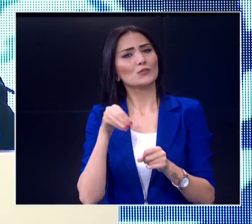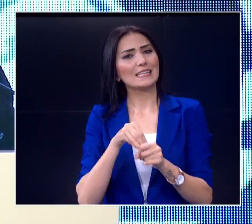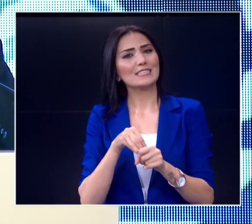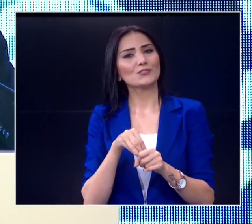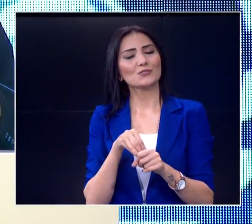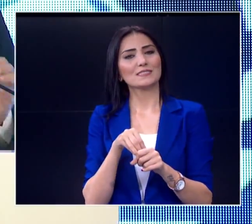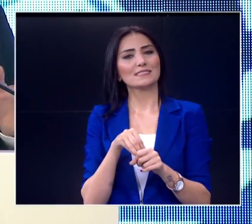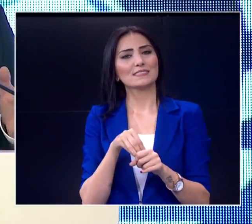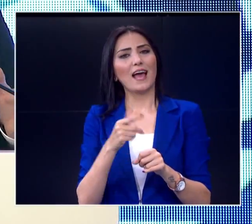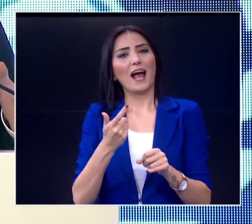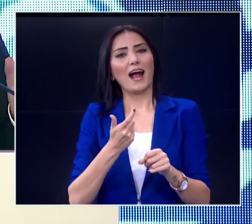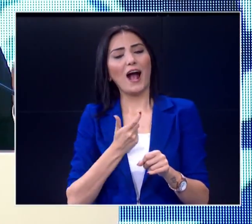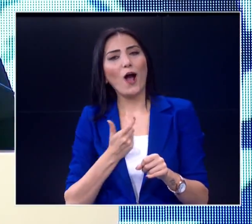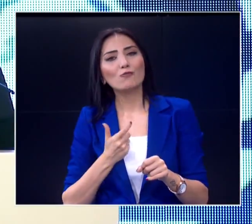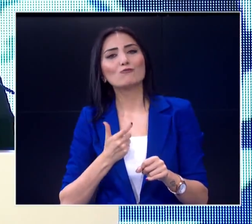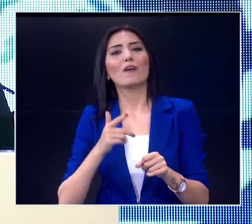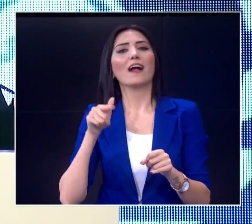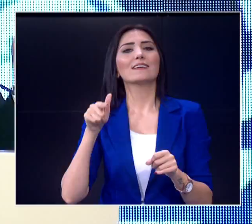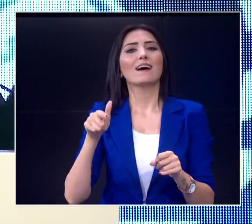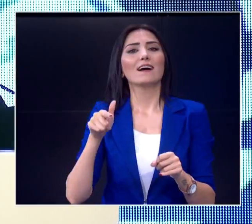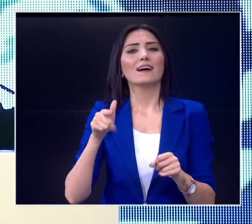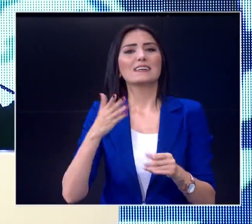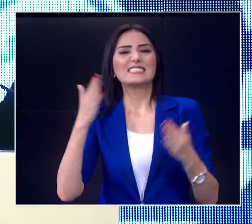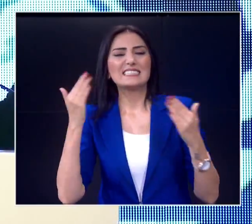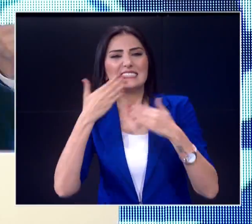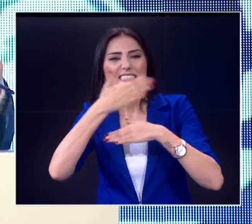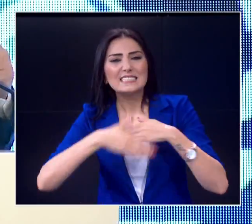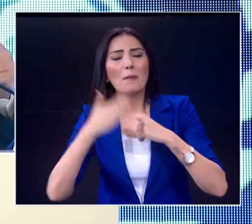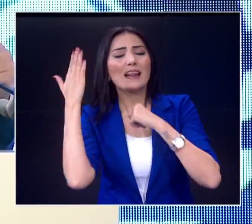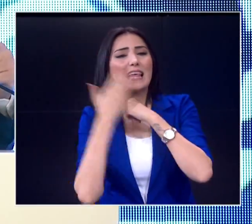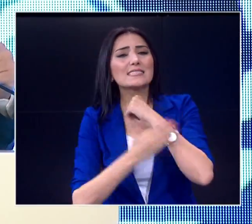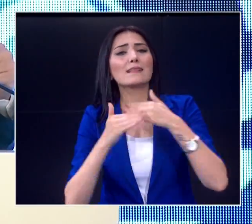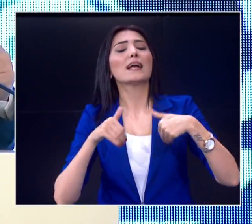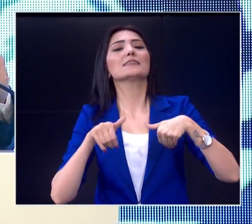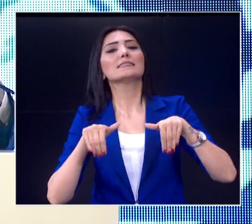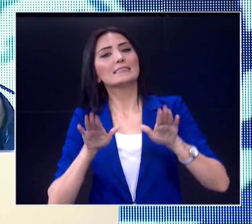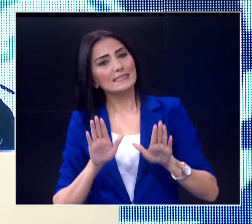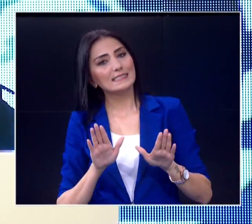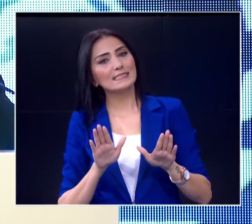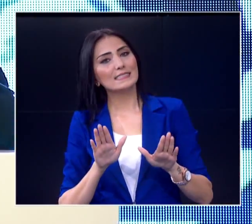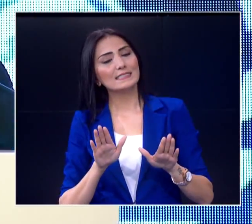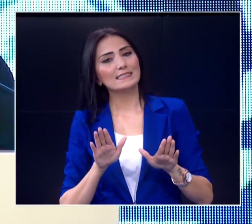burada kanunlarla, kısıtlamalarla, yasaklarla değil,